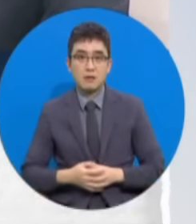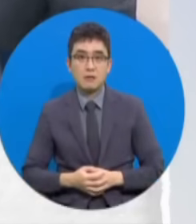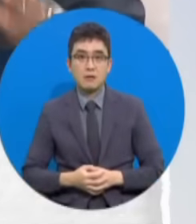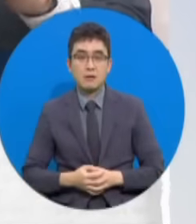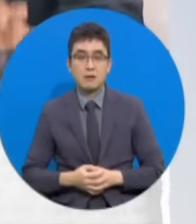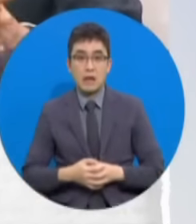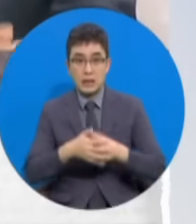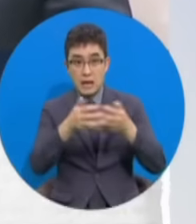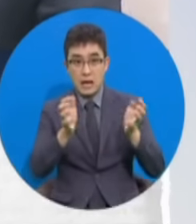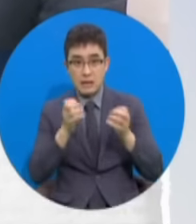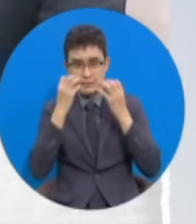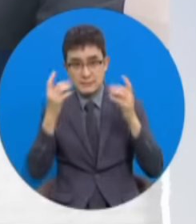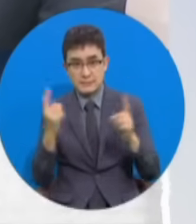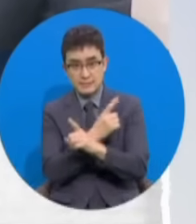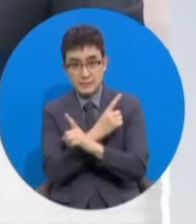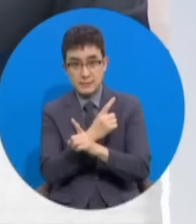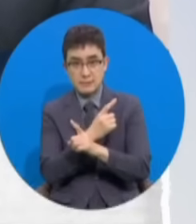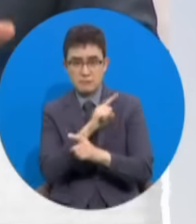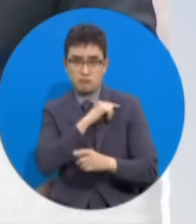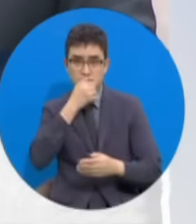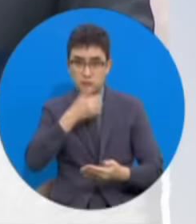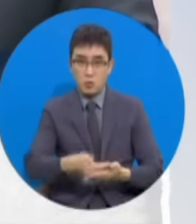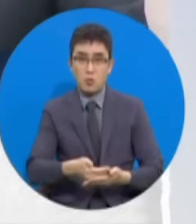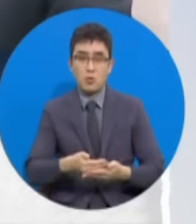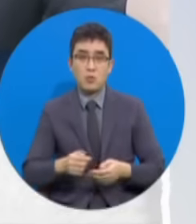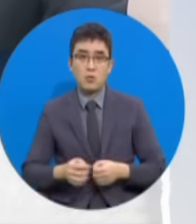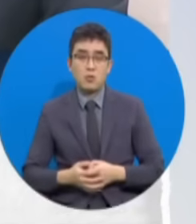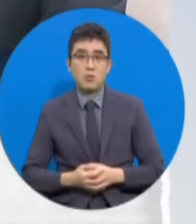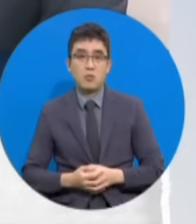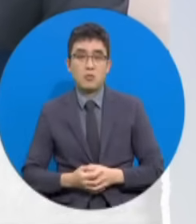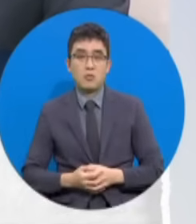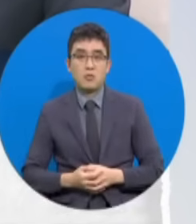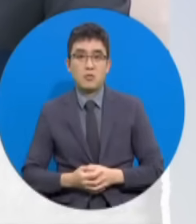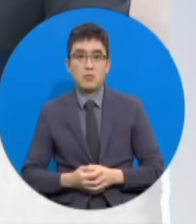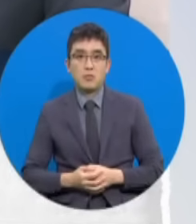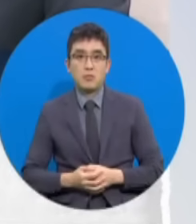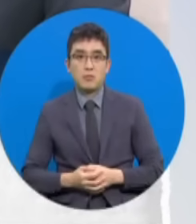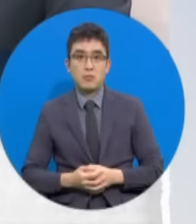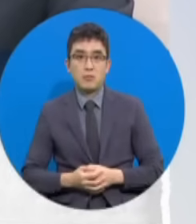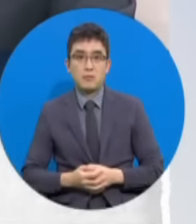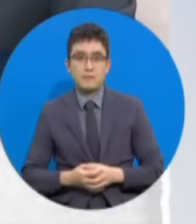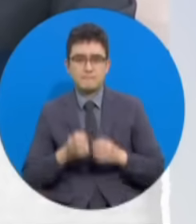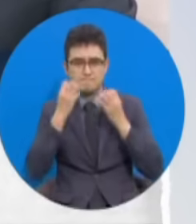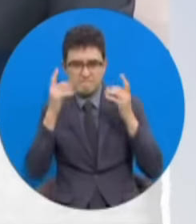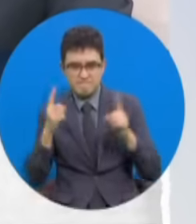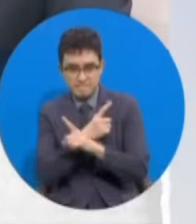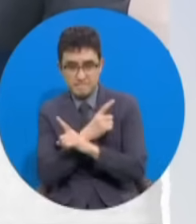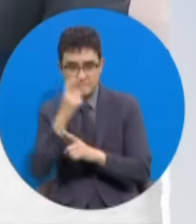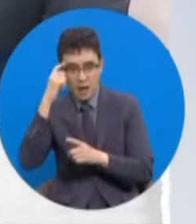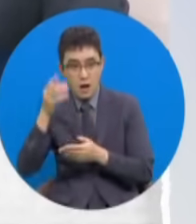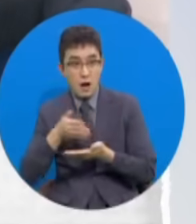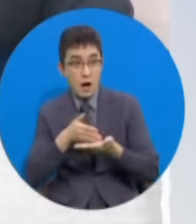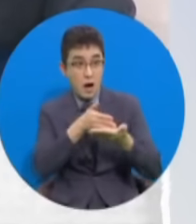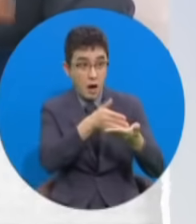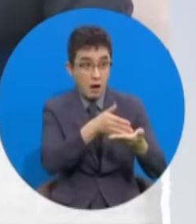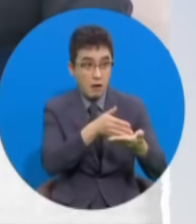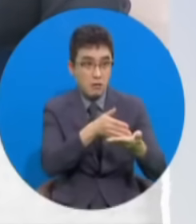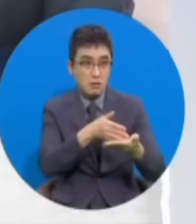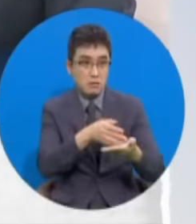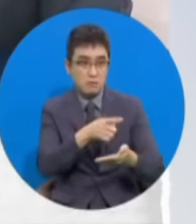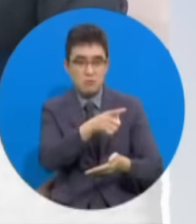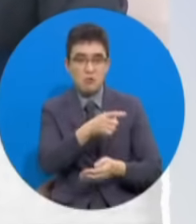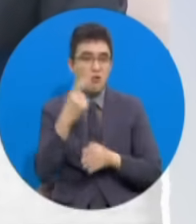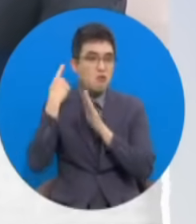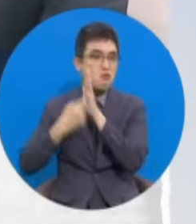쇄신의 가장 핵심은 저렇게 말하자면 쇄신안을 받아들이지 않는 사람들을 공천 다 안